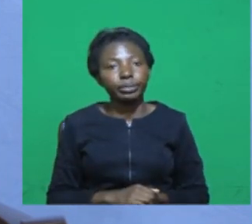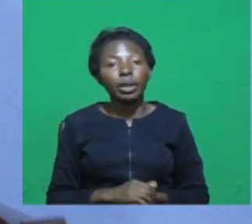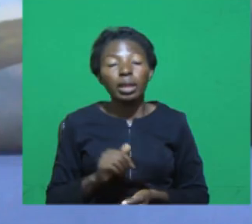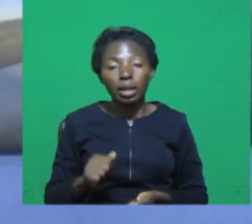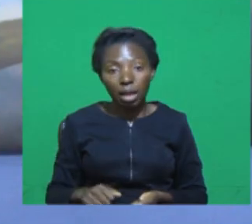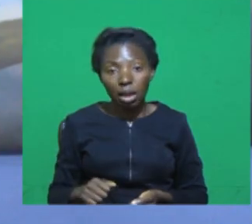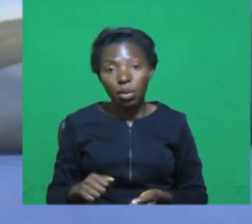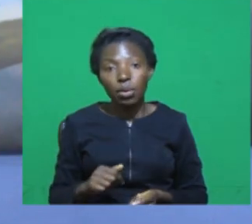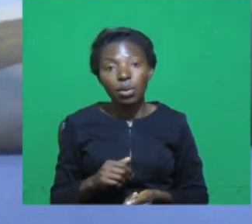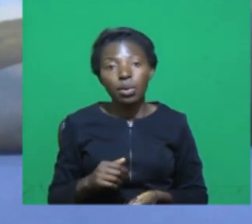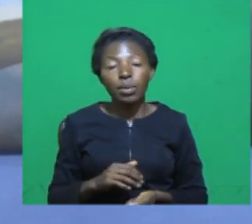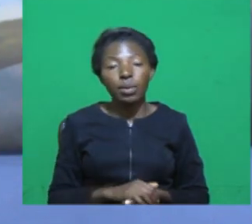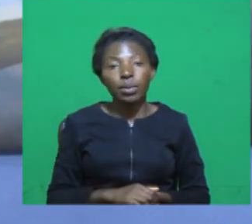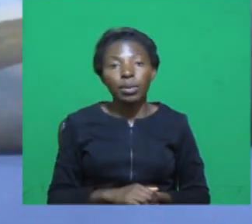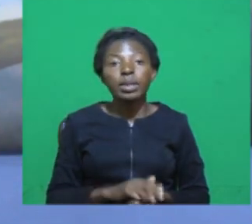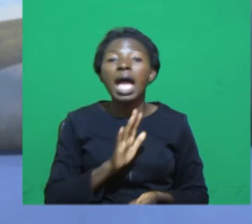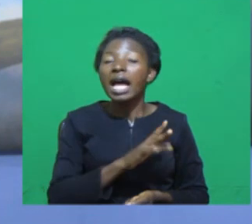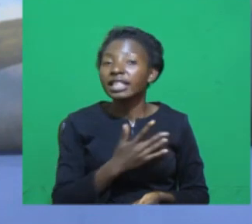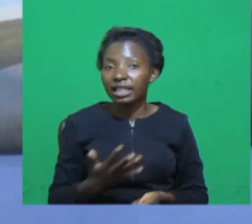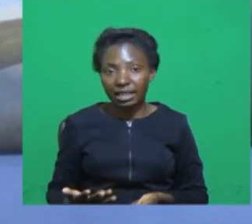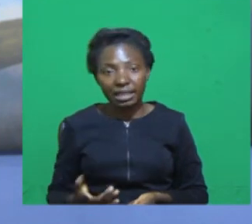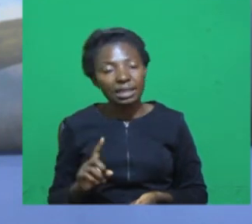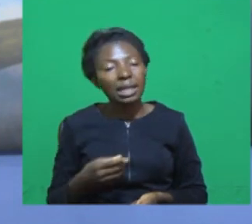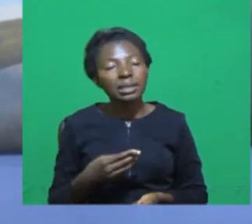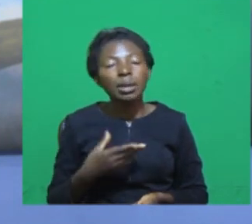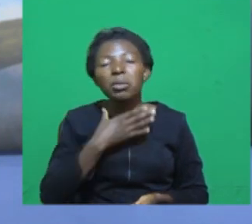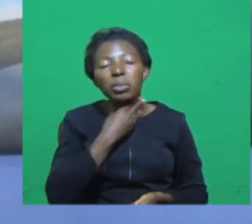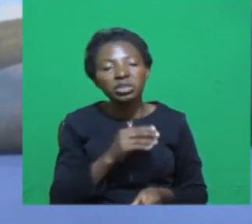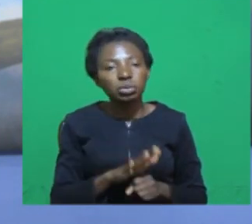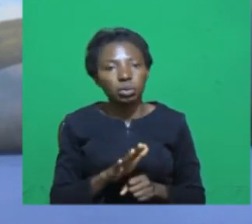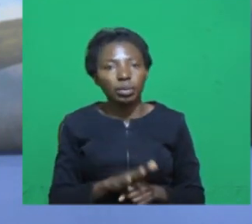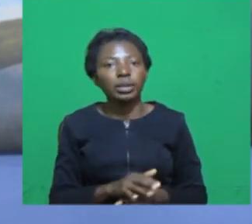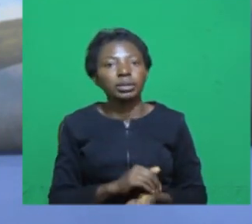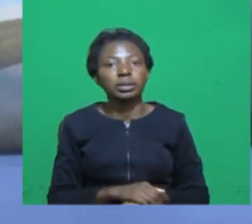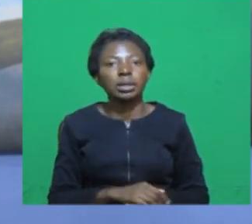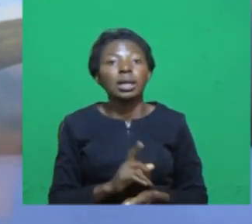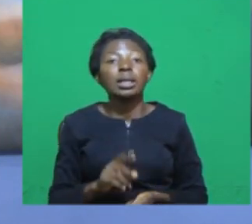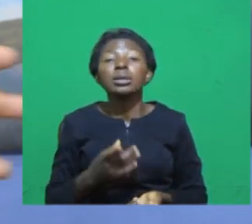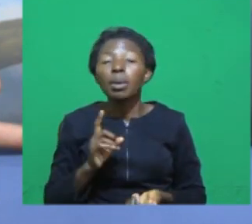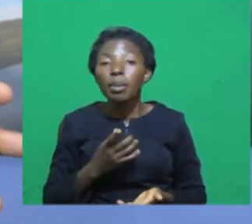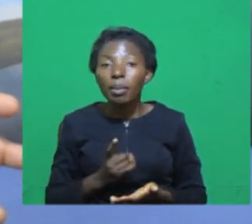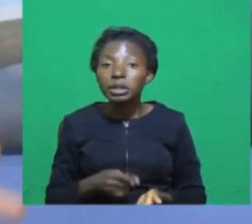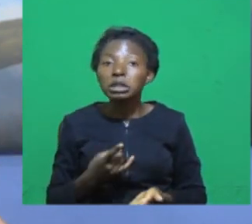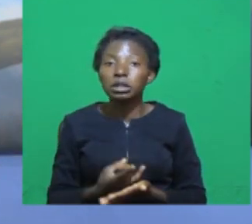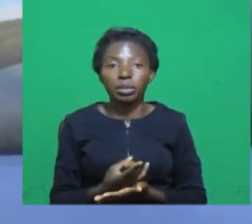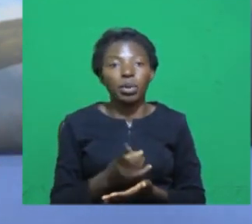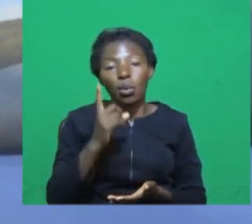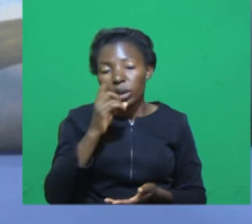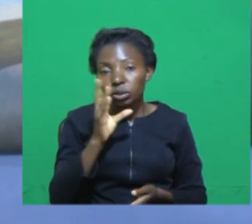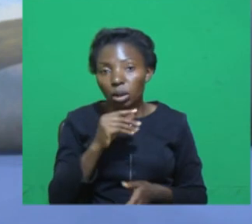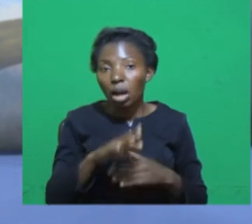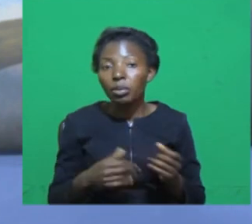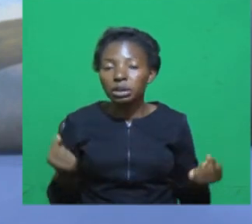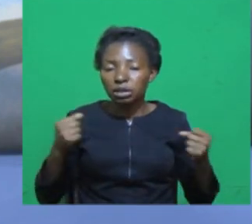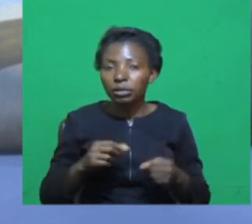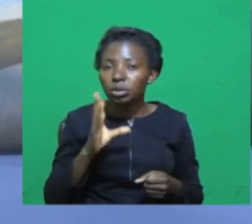kuti tichienda pastor, because kune tumwe tunhu tunoramba tuchingosaririra. Okay. But tunoda kubatswa, because padressinga hanimaona tatanga